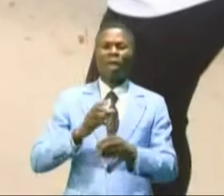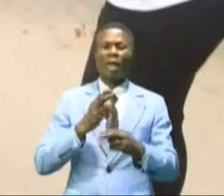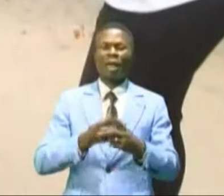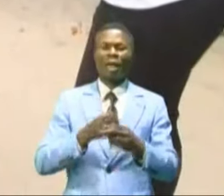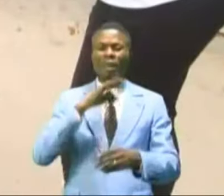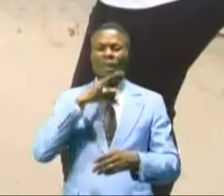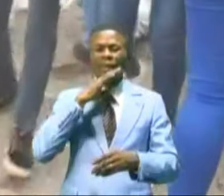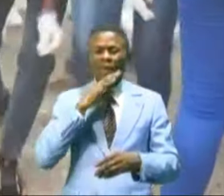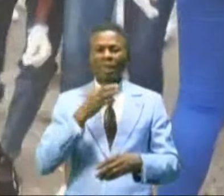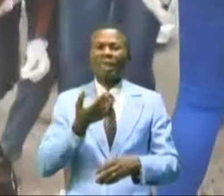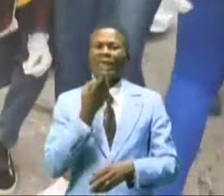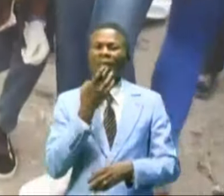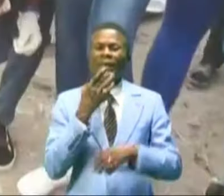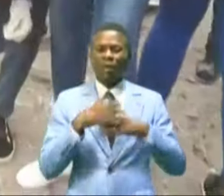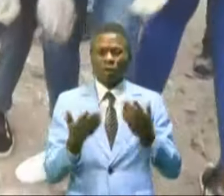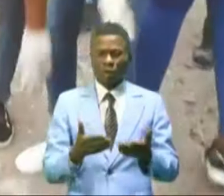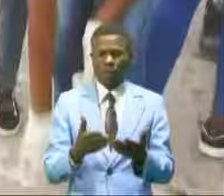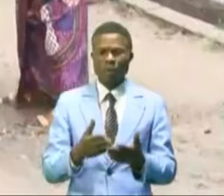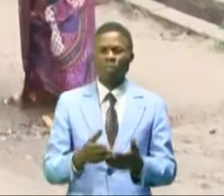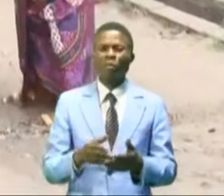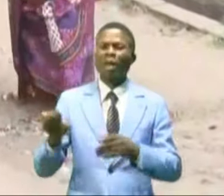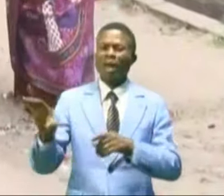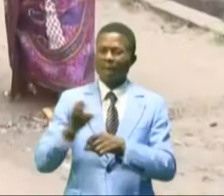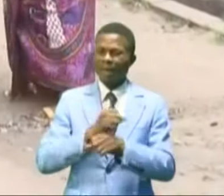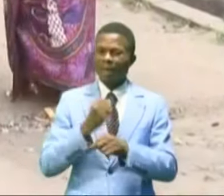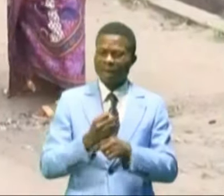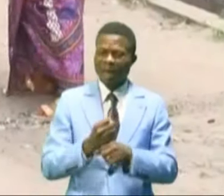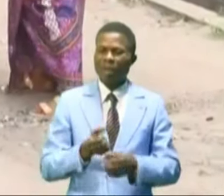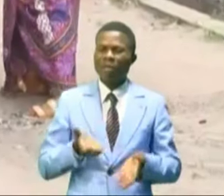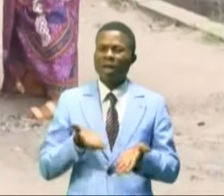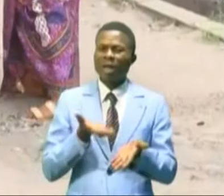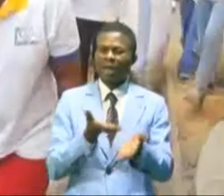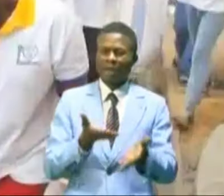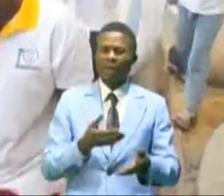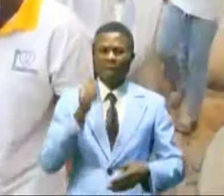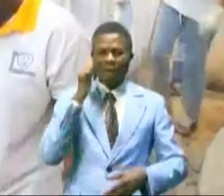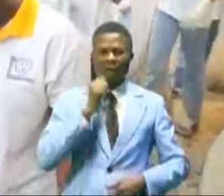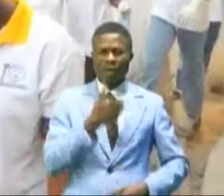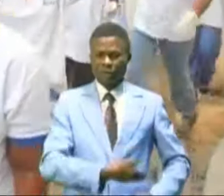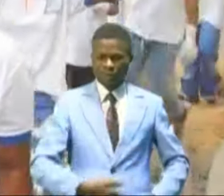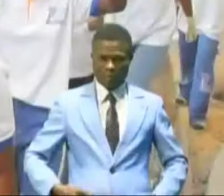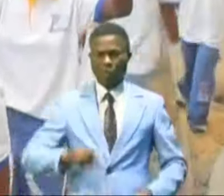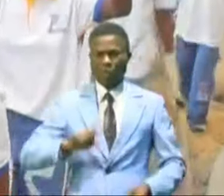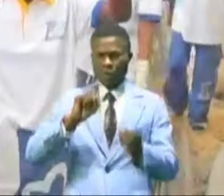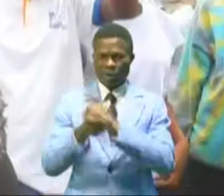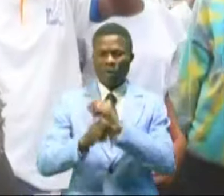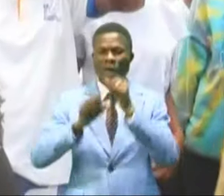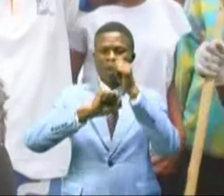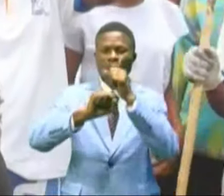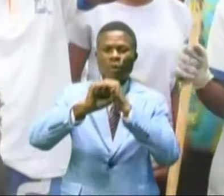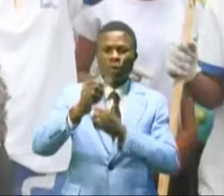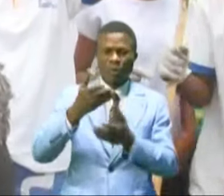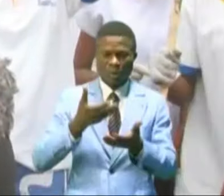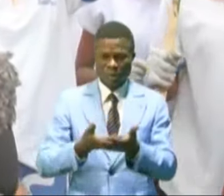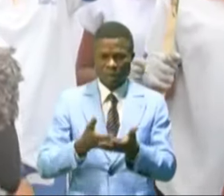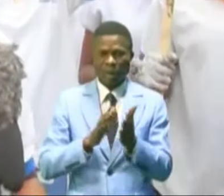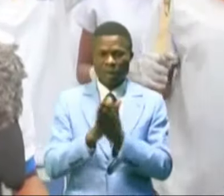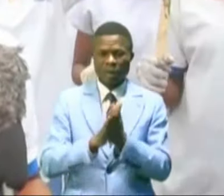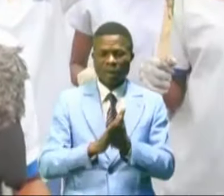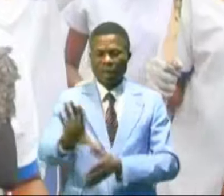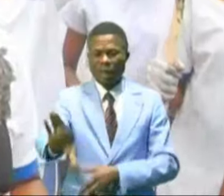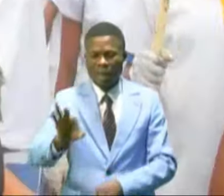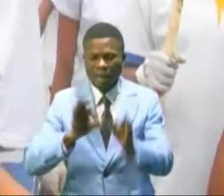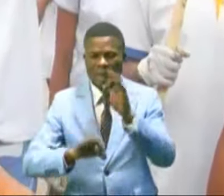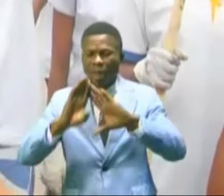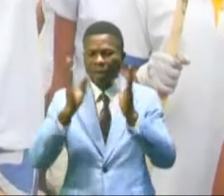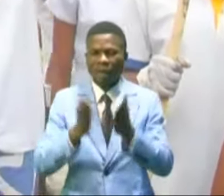Un exercice bien assimilé qui enchante les lycéennes, transformé automatiquement en agent sensibilisateur. Ça consiste à ramasser tous les